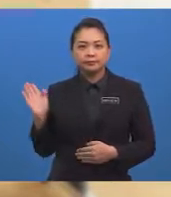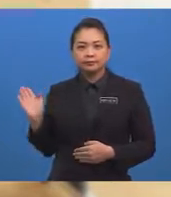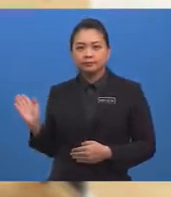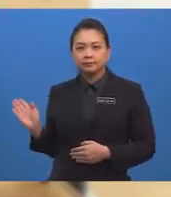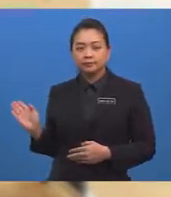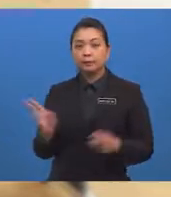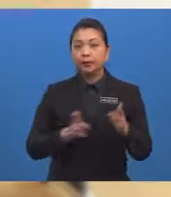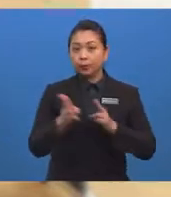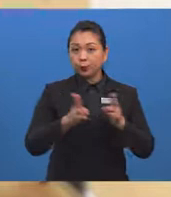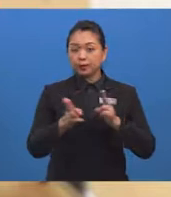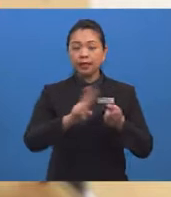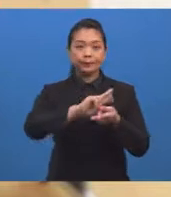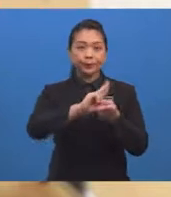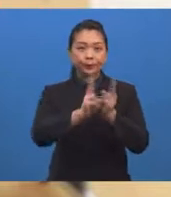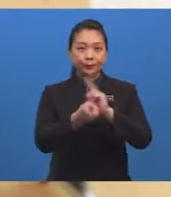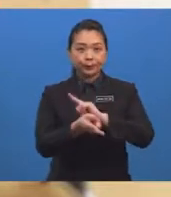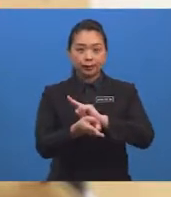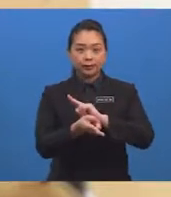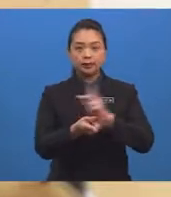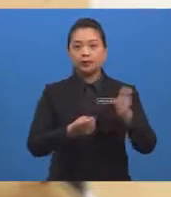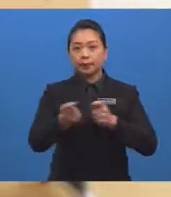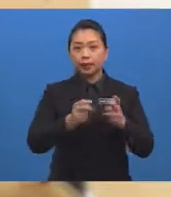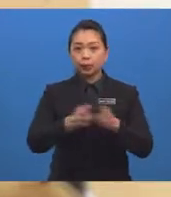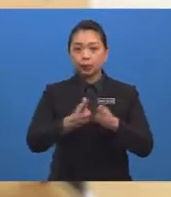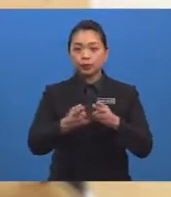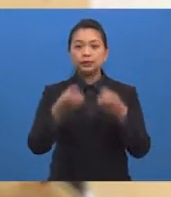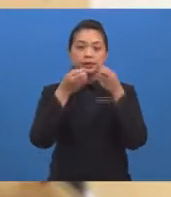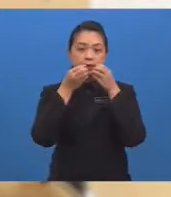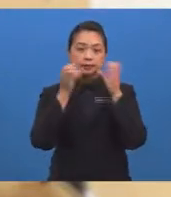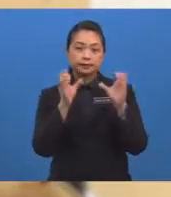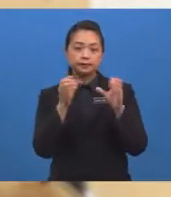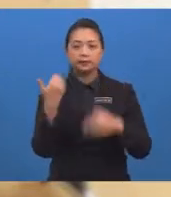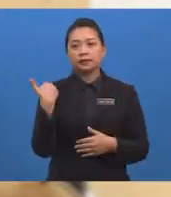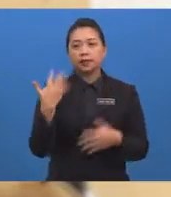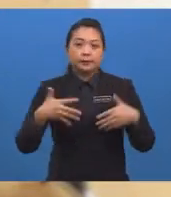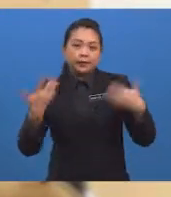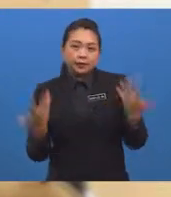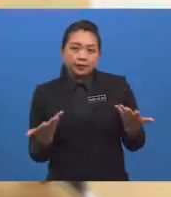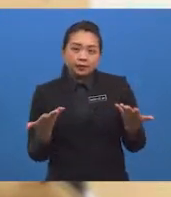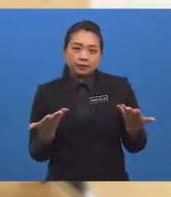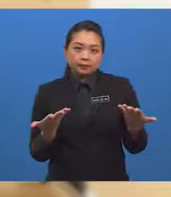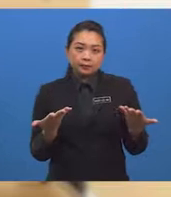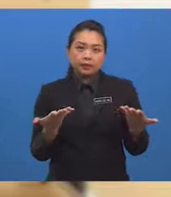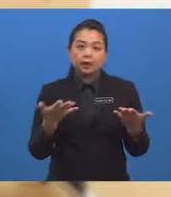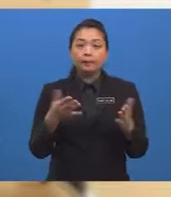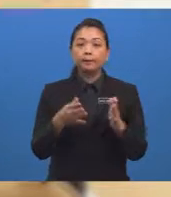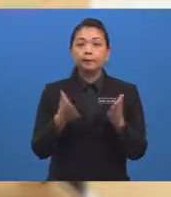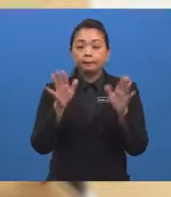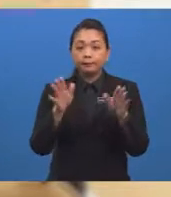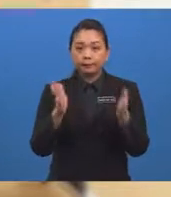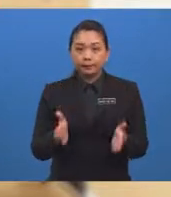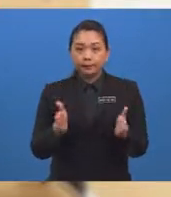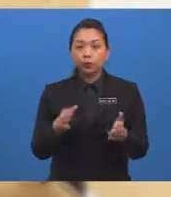pengurusan perubahan. Tadbir urus yang cekap dan berkesan adalah bagaimana pihak pengurusan dapat mengurus